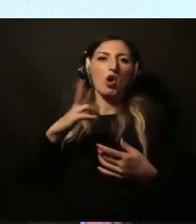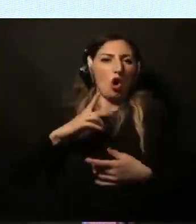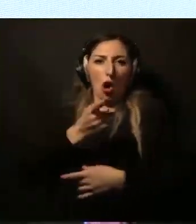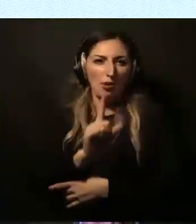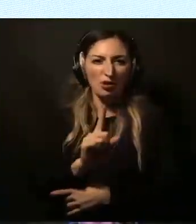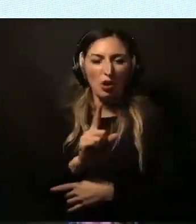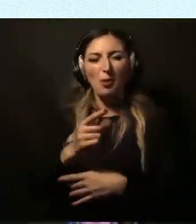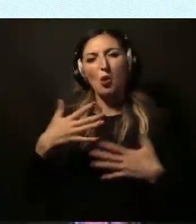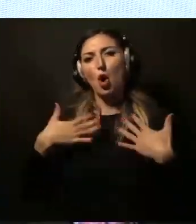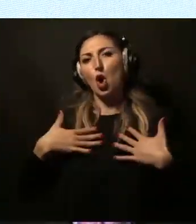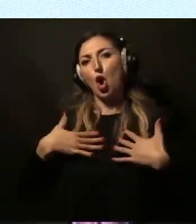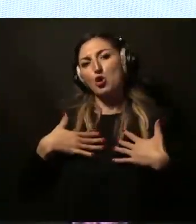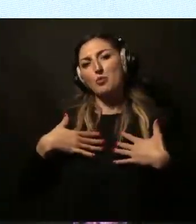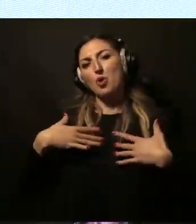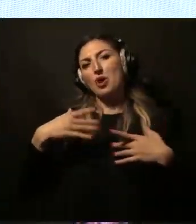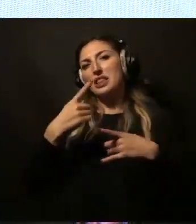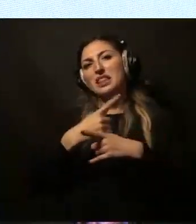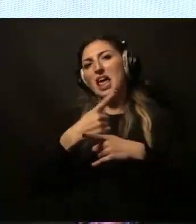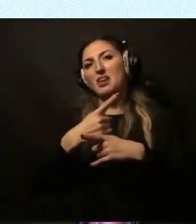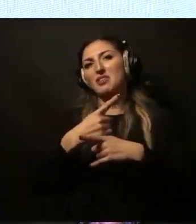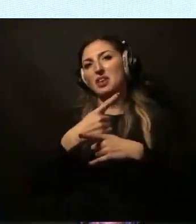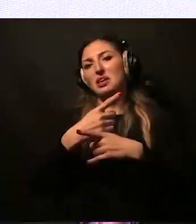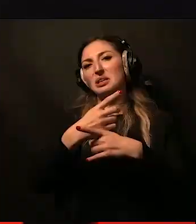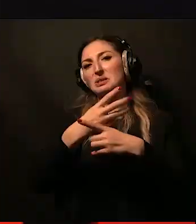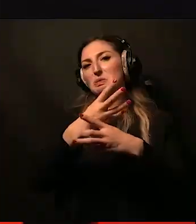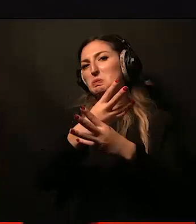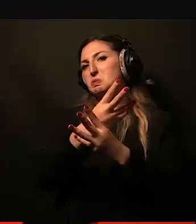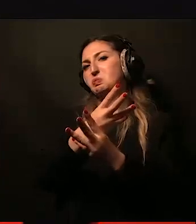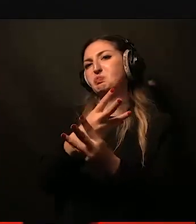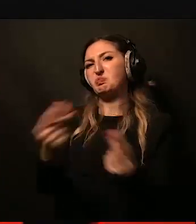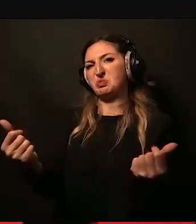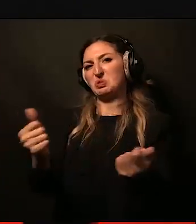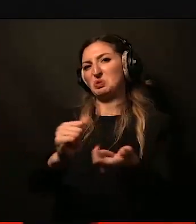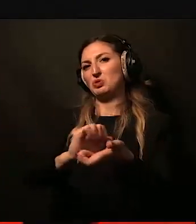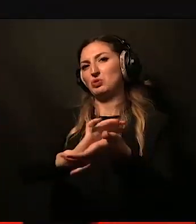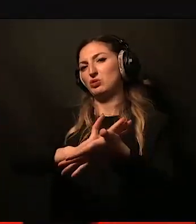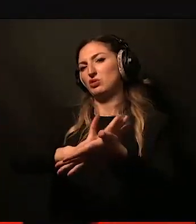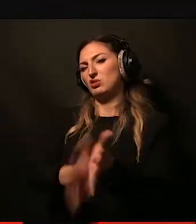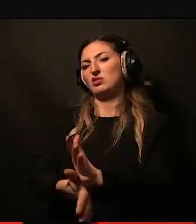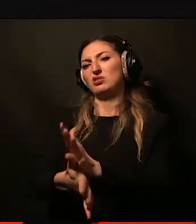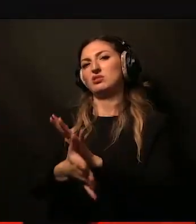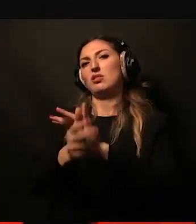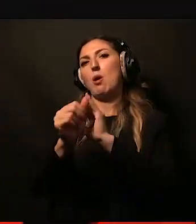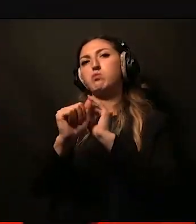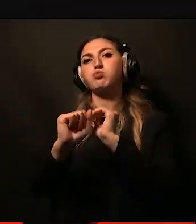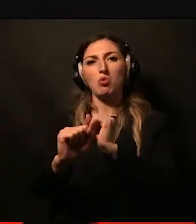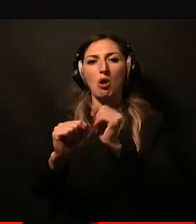andrebbe semplicemente disintegrato per essere ere ricostruito da